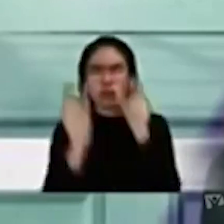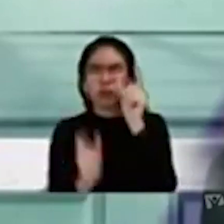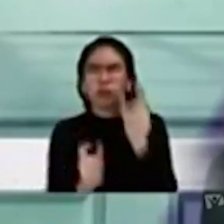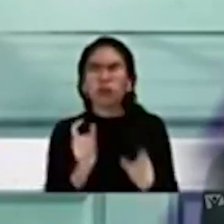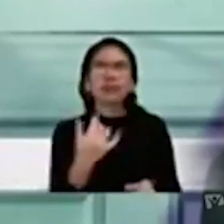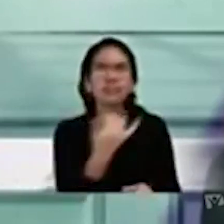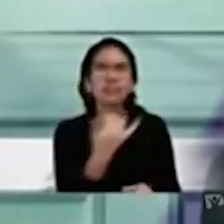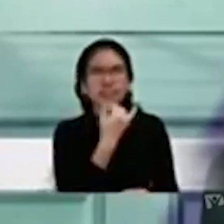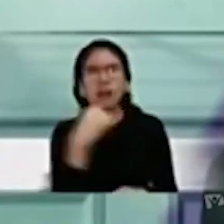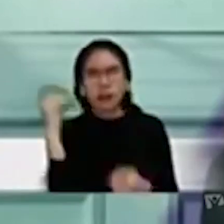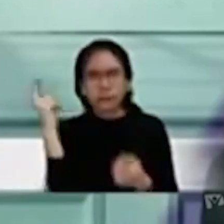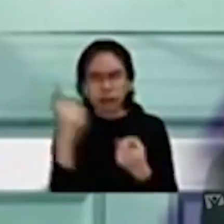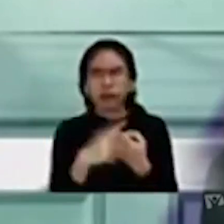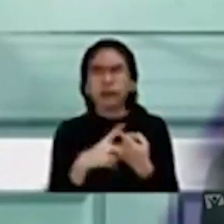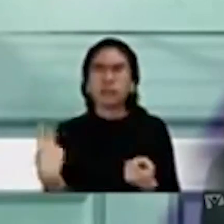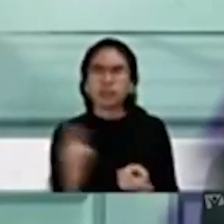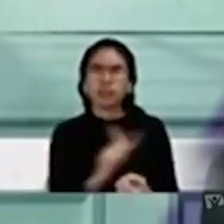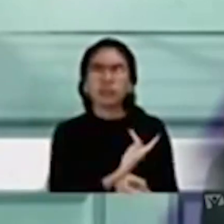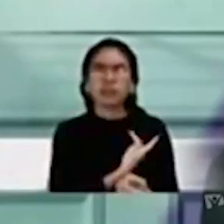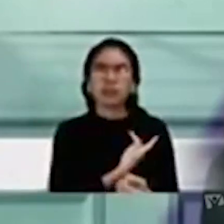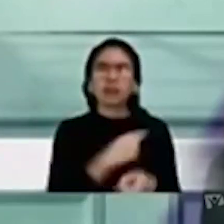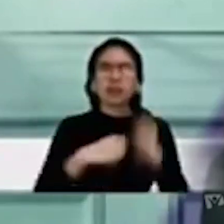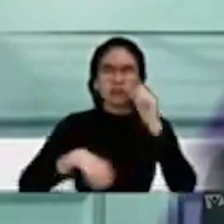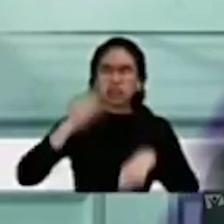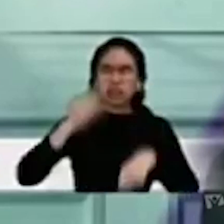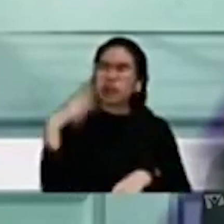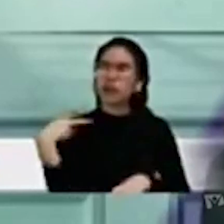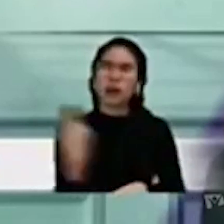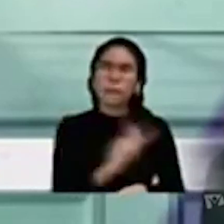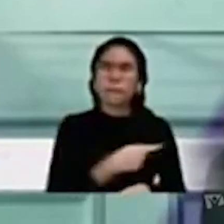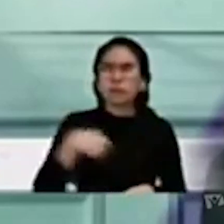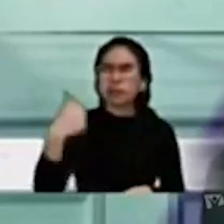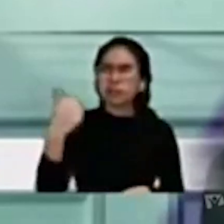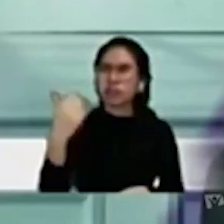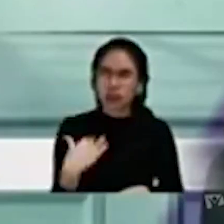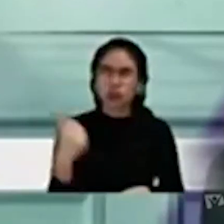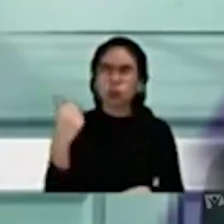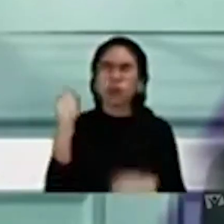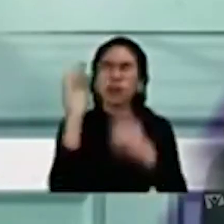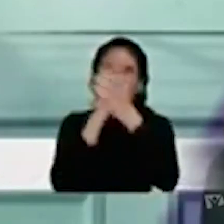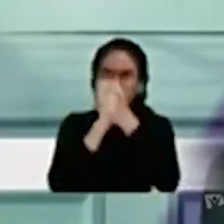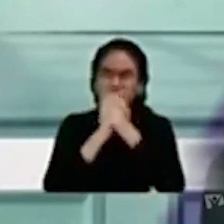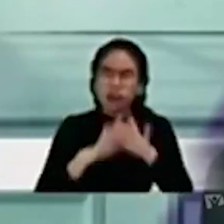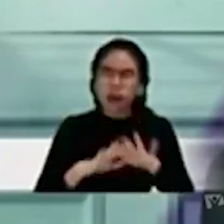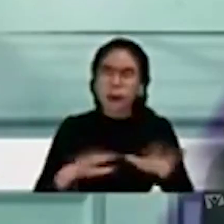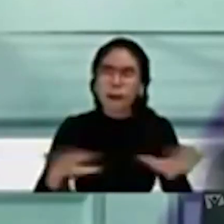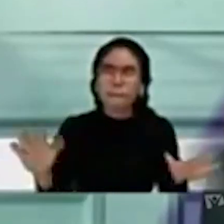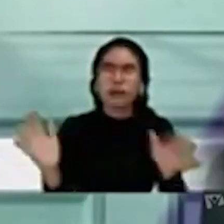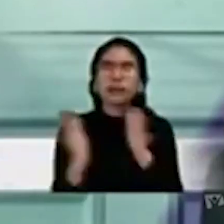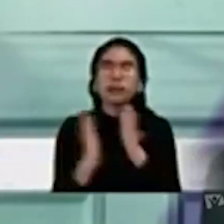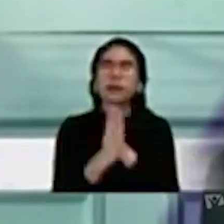Agar kami boleh hidup dalam damai dan saling mengasihi satu dengan yang